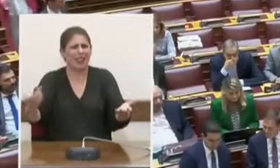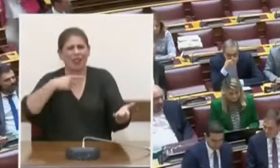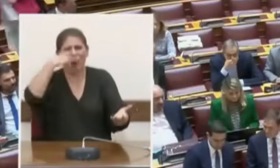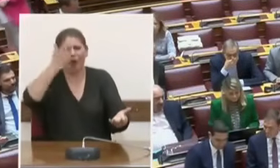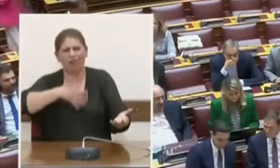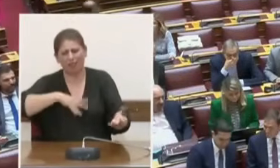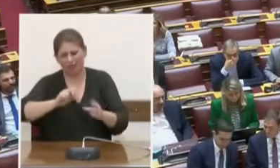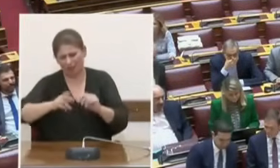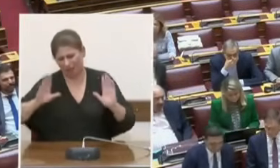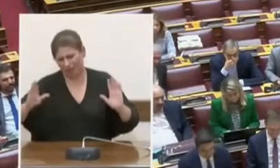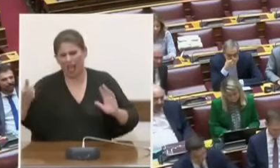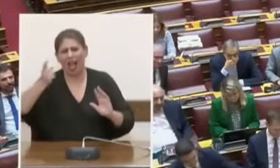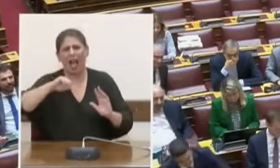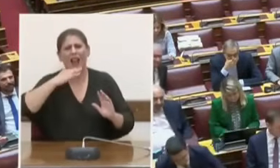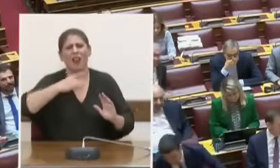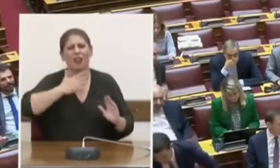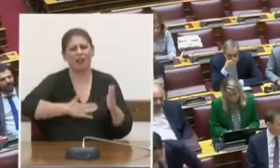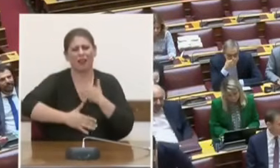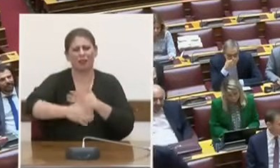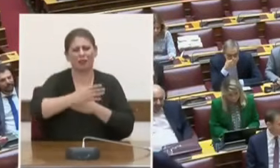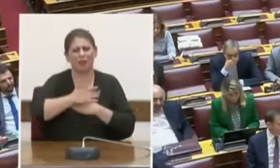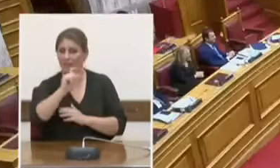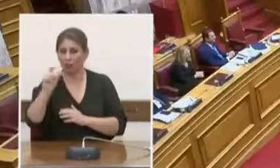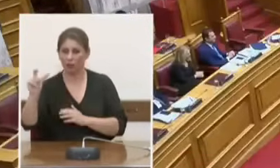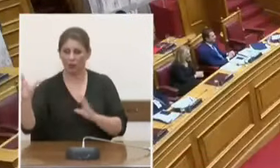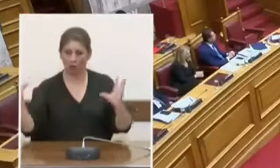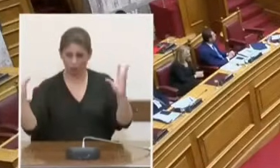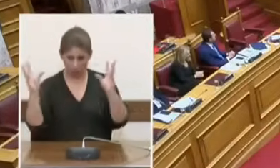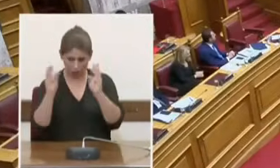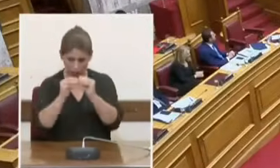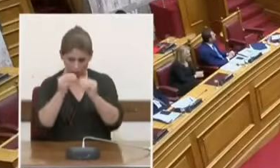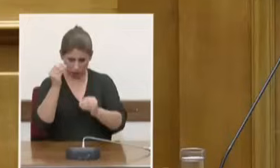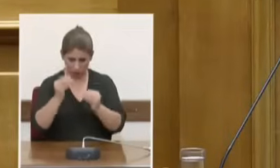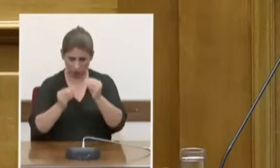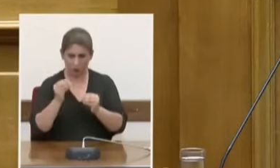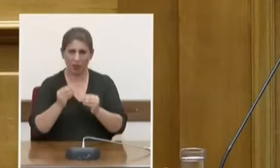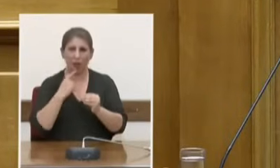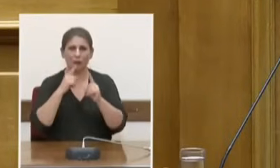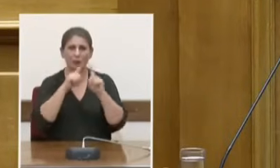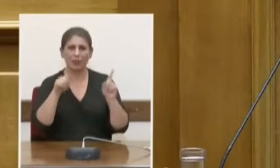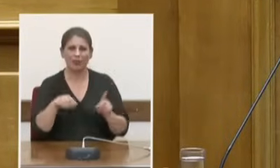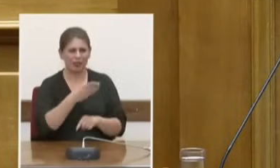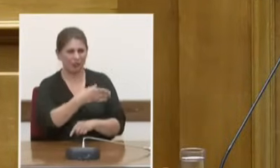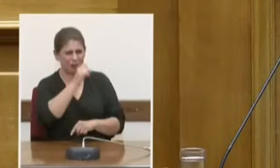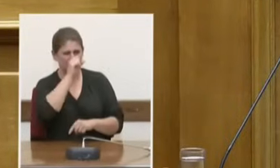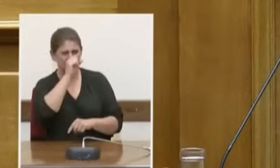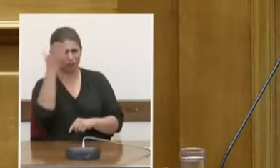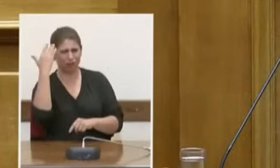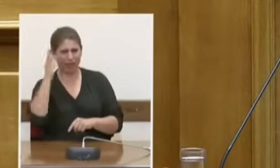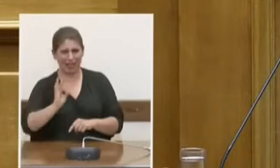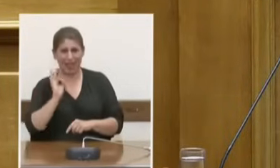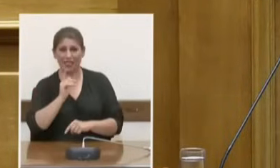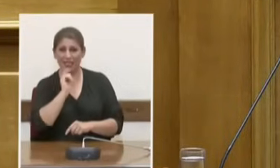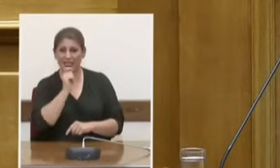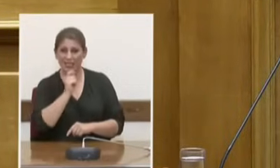Άλλα λόγια να αγαπιόμαστε. Παραμύθια να λέμε στον κόσμο. Δηλαδή, ποιος πίνακας. Ο πίνακας είναι απαρχαιωμένος. Εδώ κάθε συνέντευξη του κ. Κασελάκη